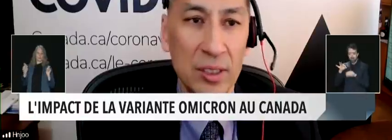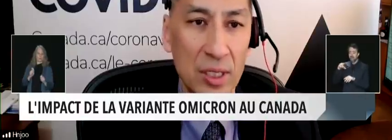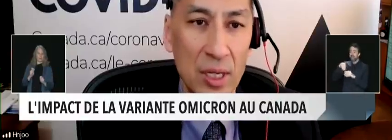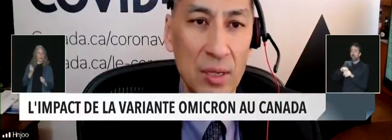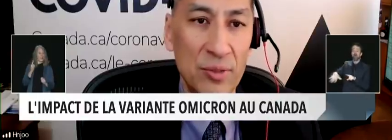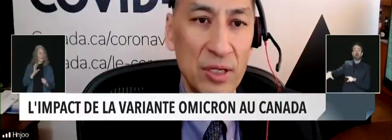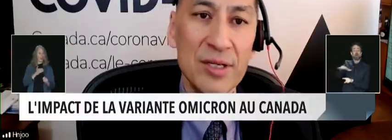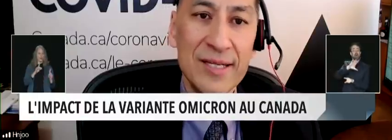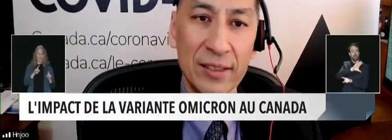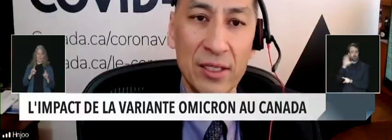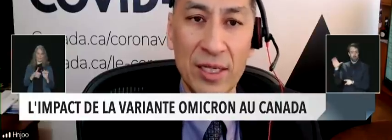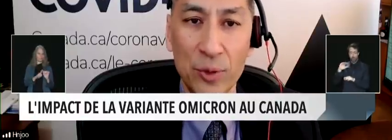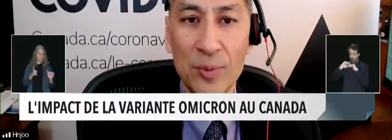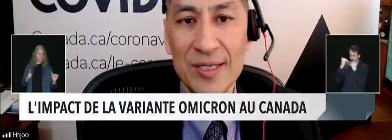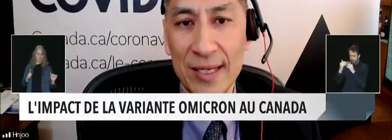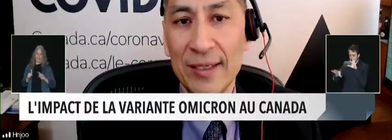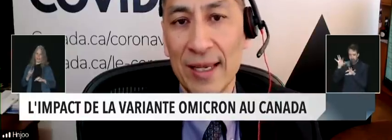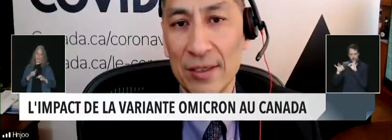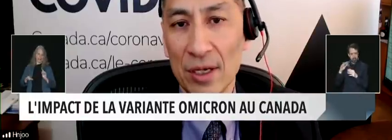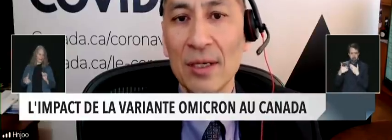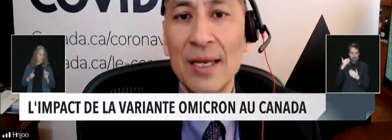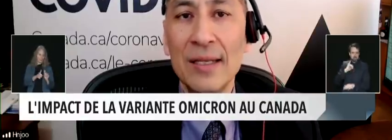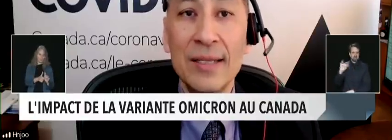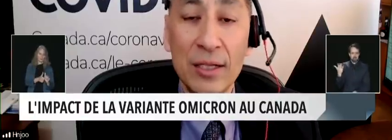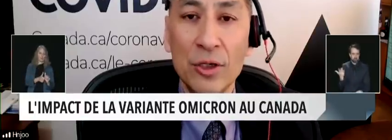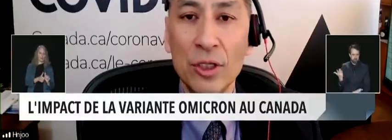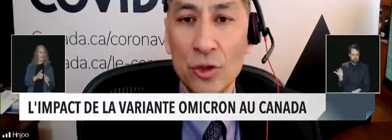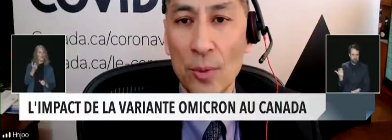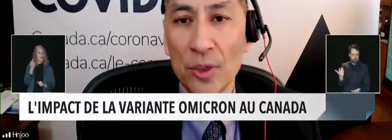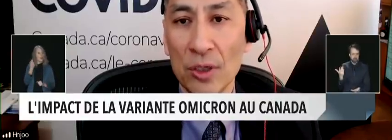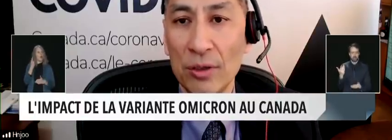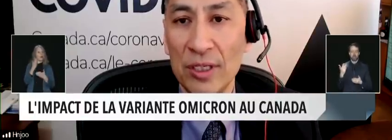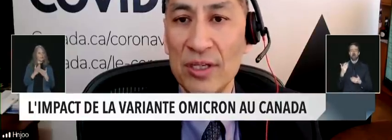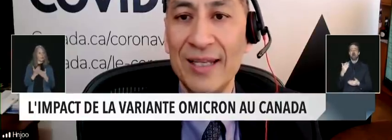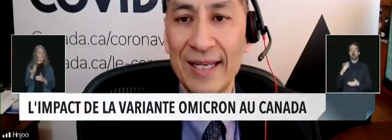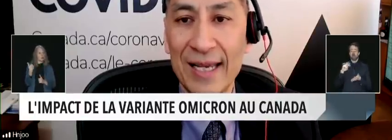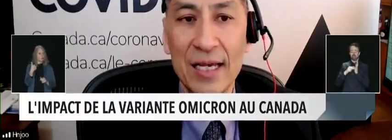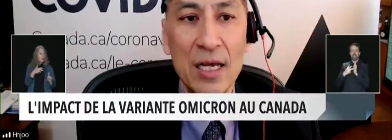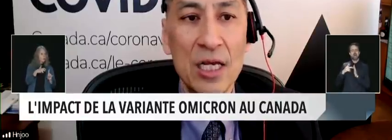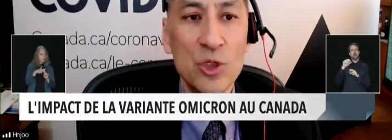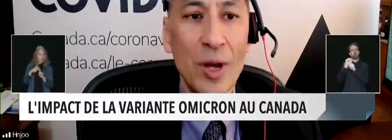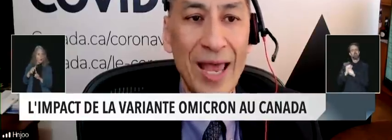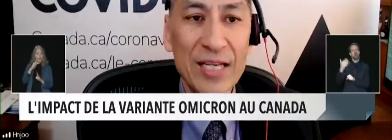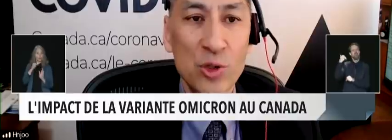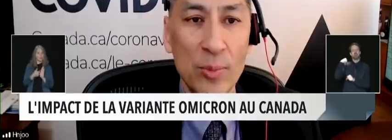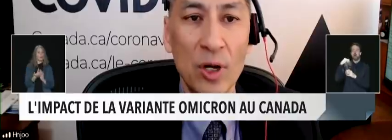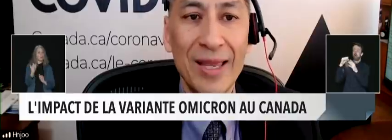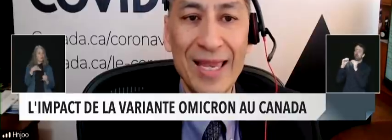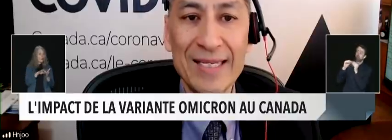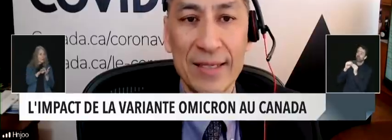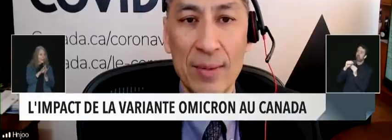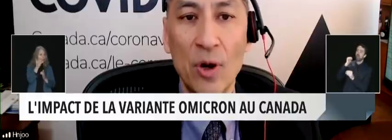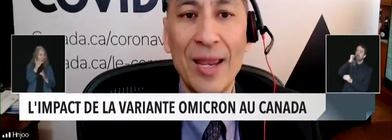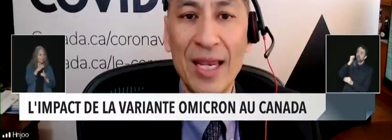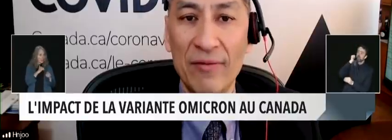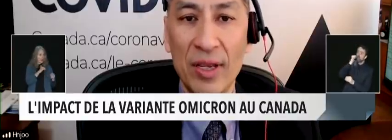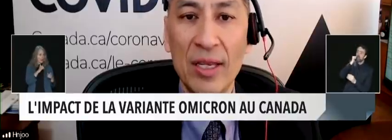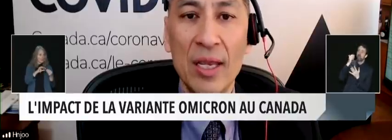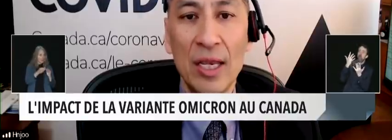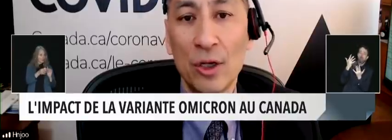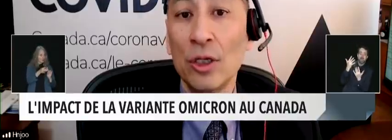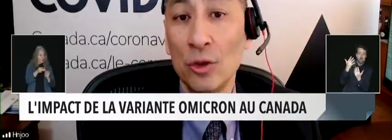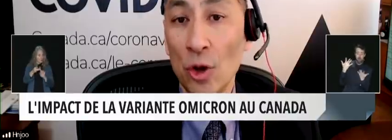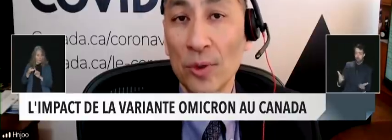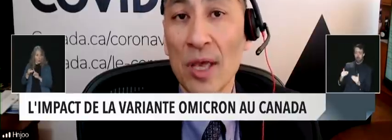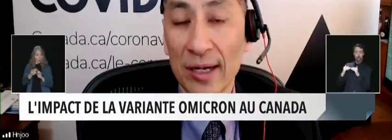régions du pays. Bien que certains des premiers indicateurs, tels que le nombre quotidien des cas, soient actuellement extrêmement